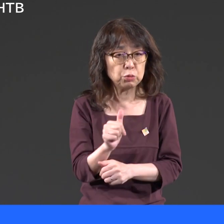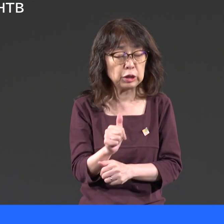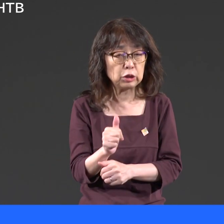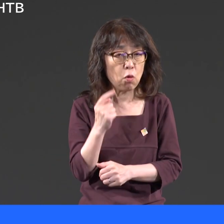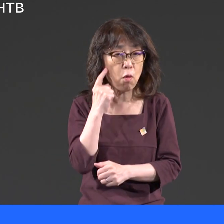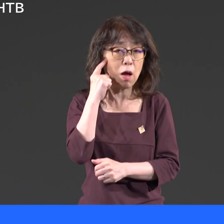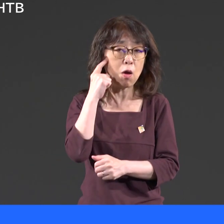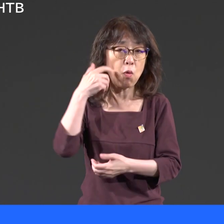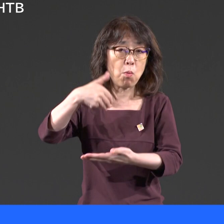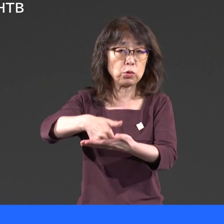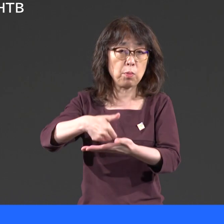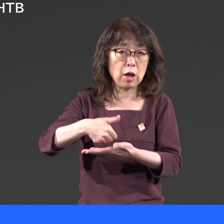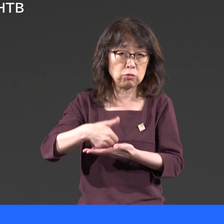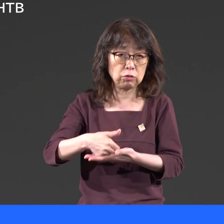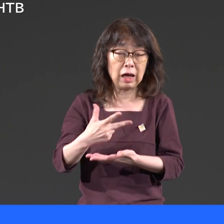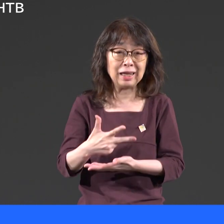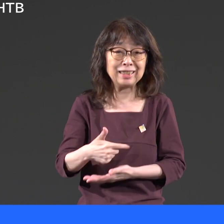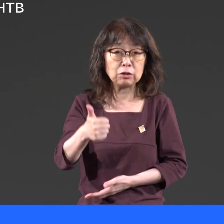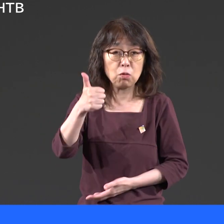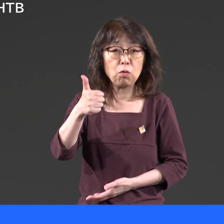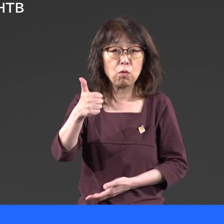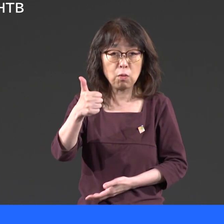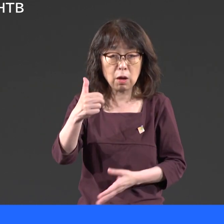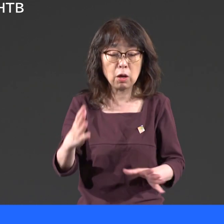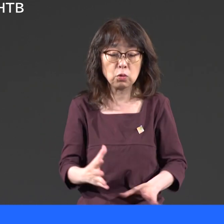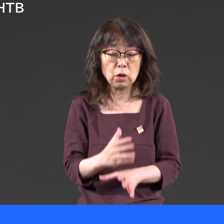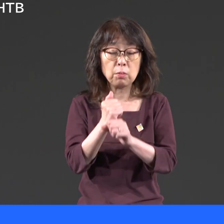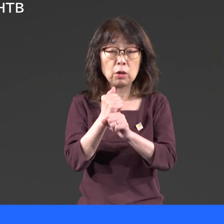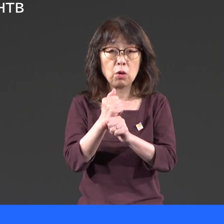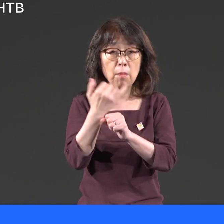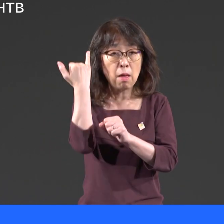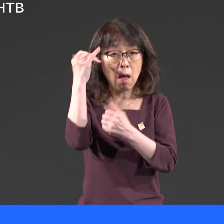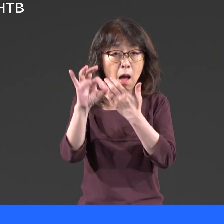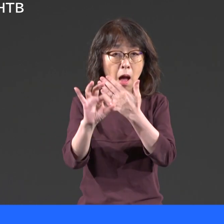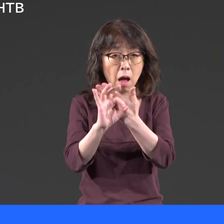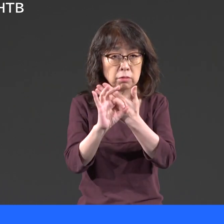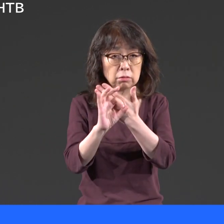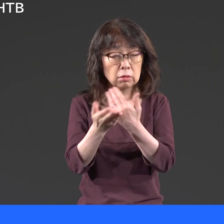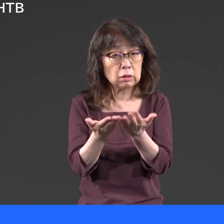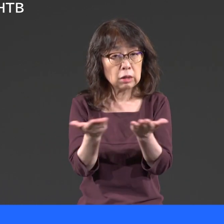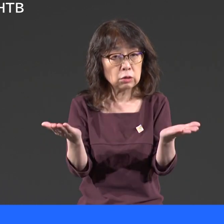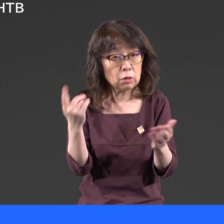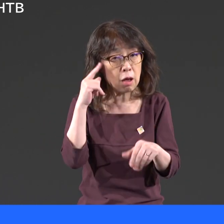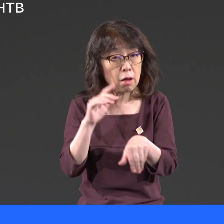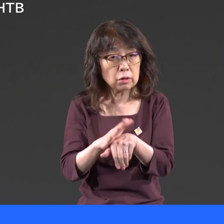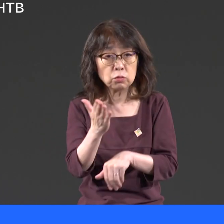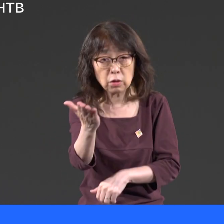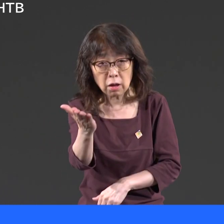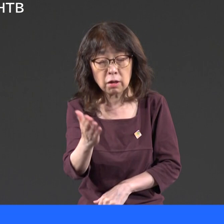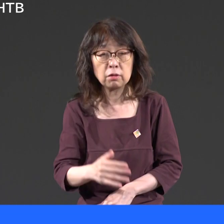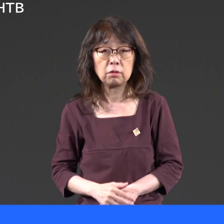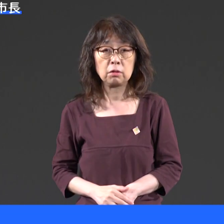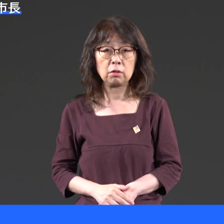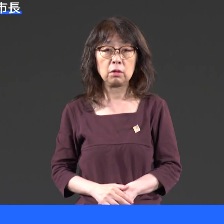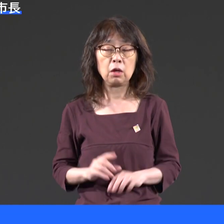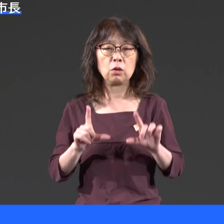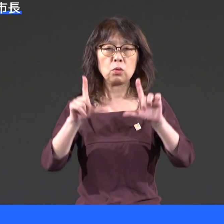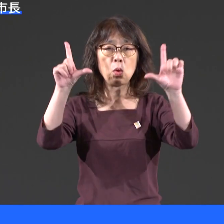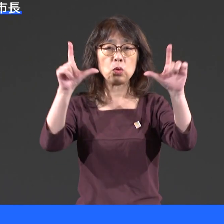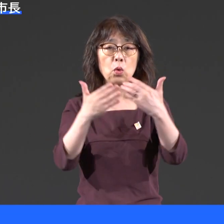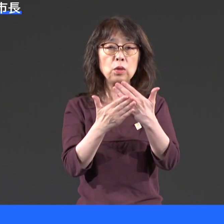長としてはいつぐらいまでにこの取りまとめ案を出すべきだとお考えでしょうか。 まだ東京大会のです